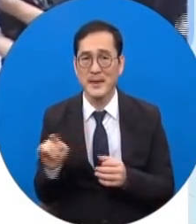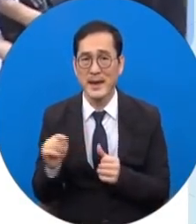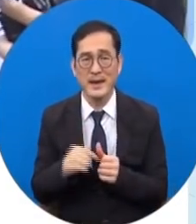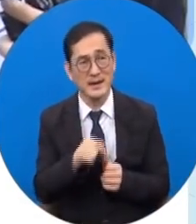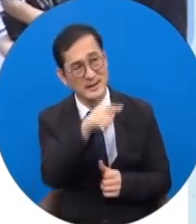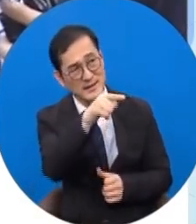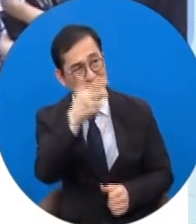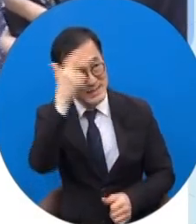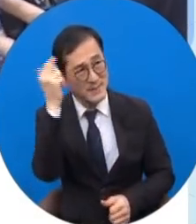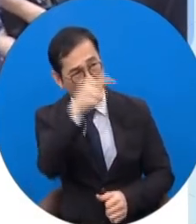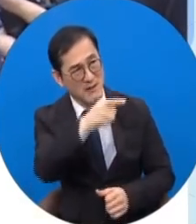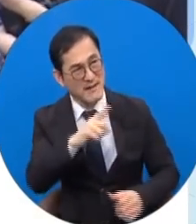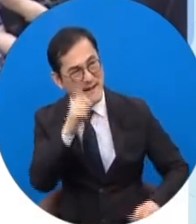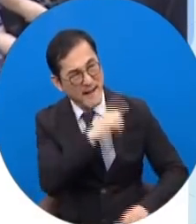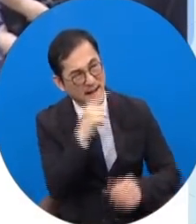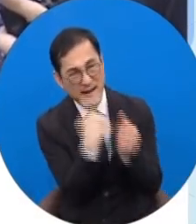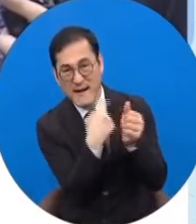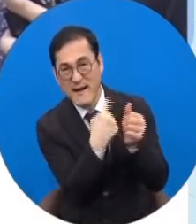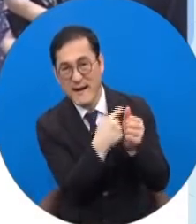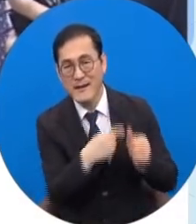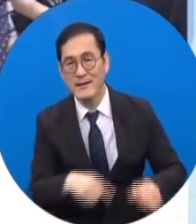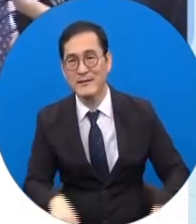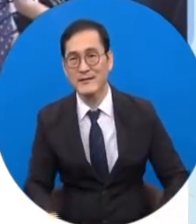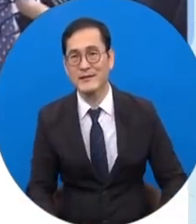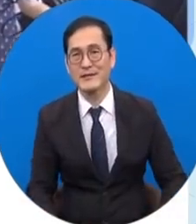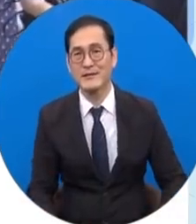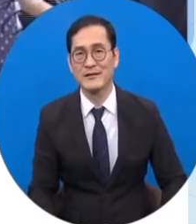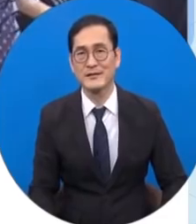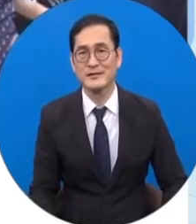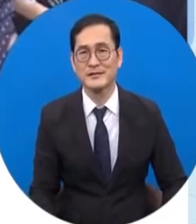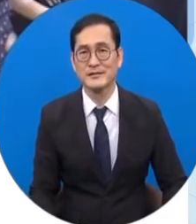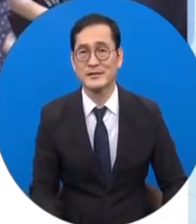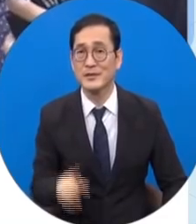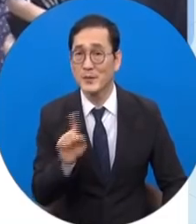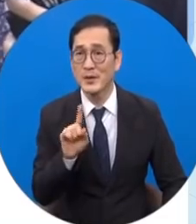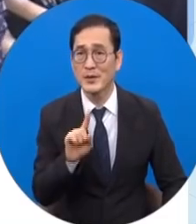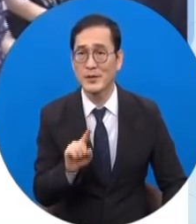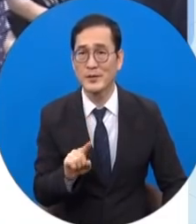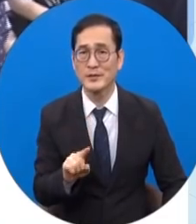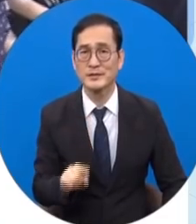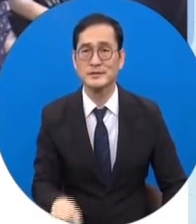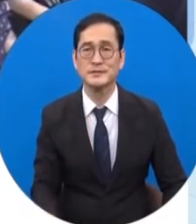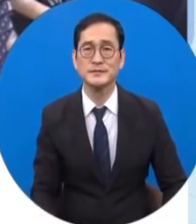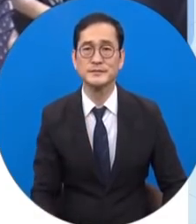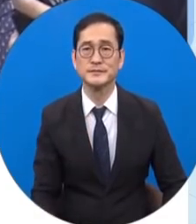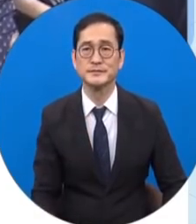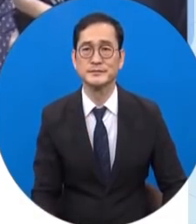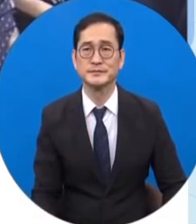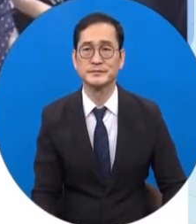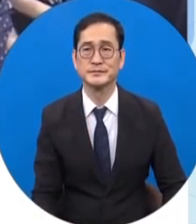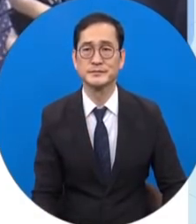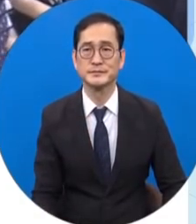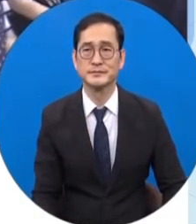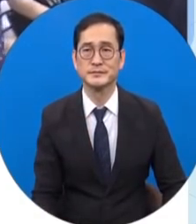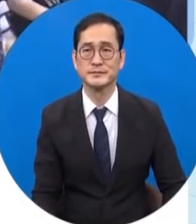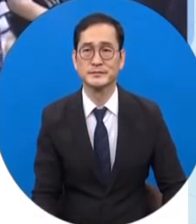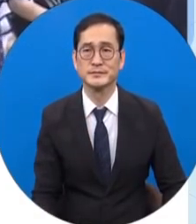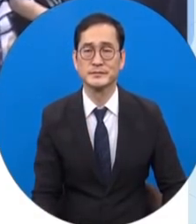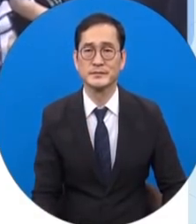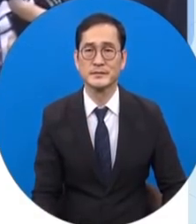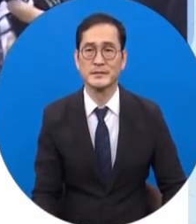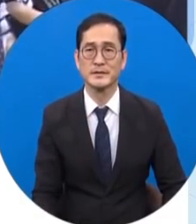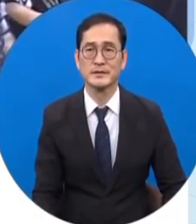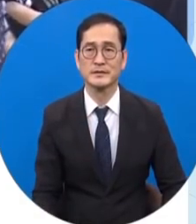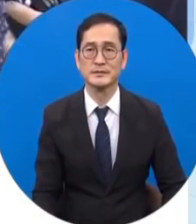뭐 뭐 이렇게 얘기할 정도로 까 당시 흥남 시에서 원래 천 아동의 이로부터 18호 까지 법조인 들한테 주로 판매를 해서